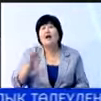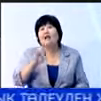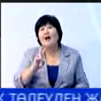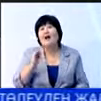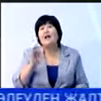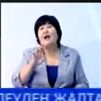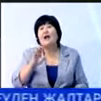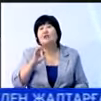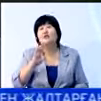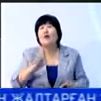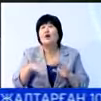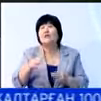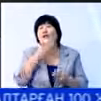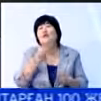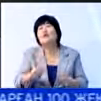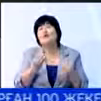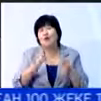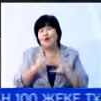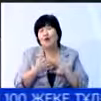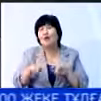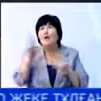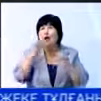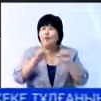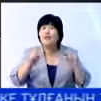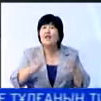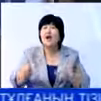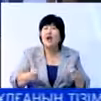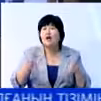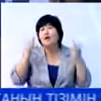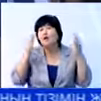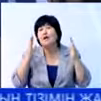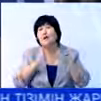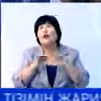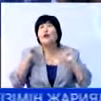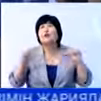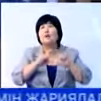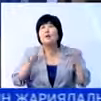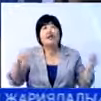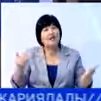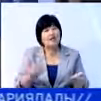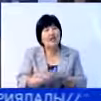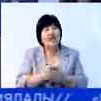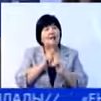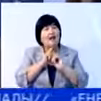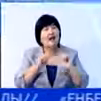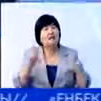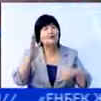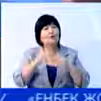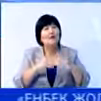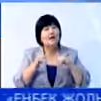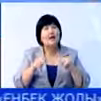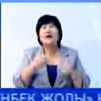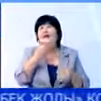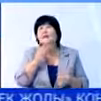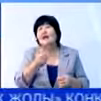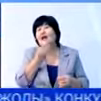ауылы аймағымыздағы ең көрікті елді мекен. Мұнда мектеп, әкімдік, мәдениет үйі, спорттық нысандар жаңаша архитектураның үлгісімен салынған.